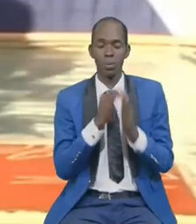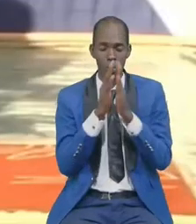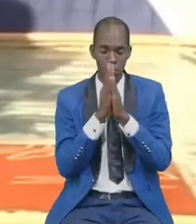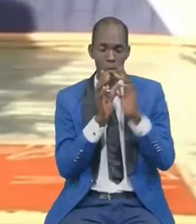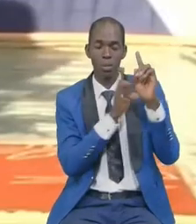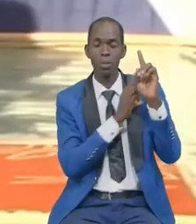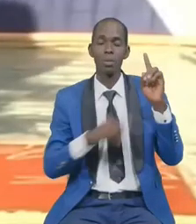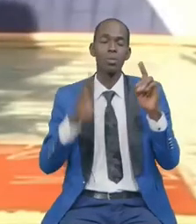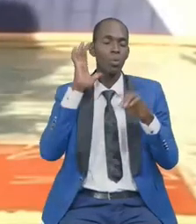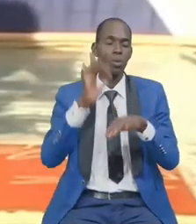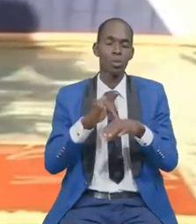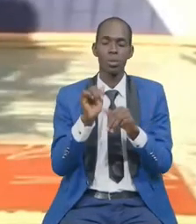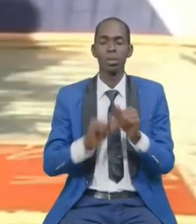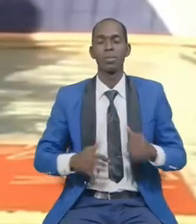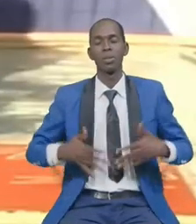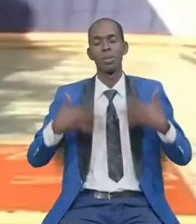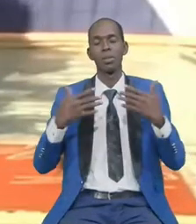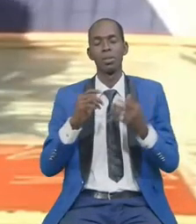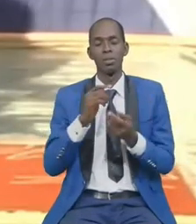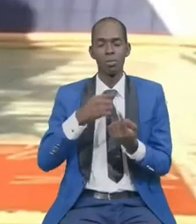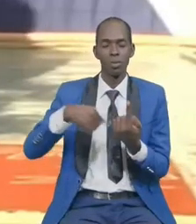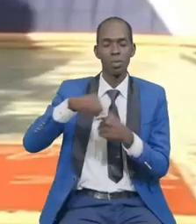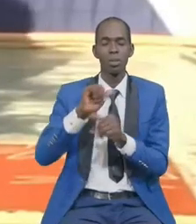chaque vie. Transforme chaque vie.